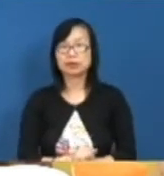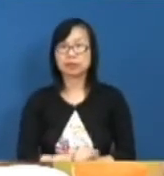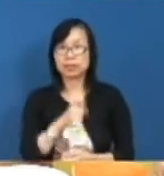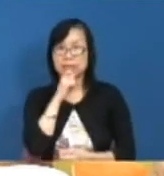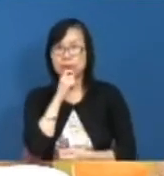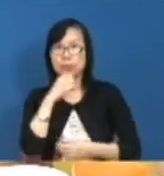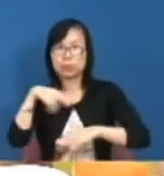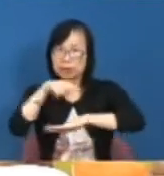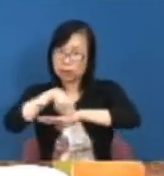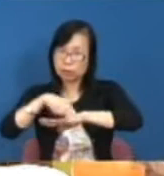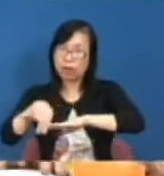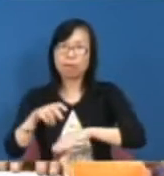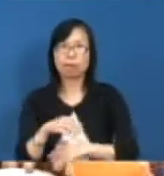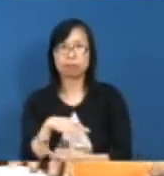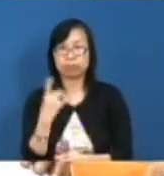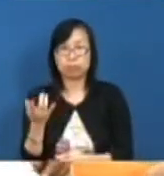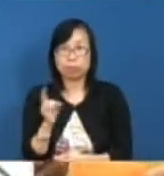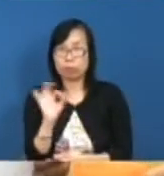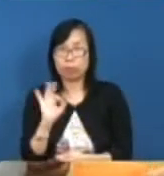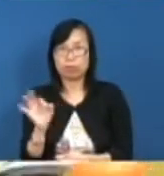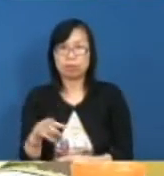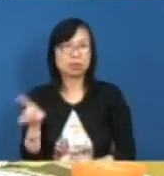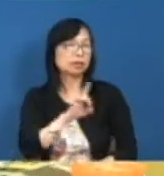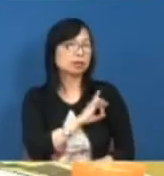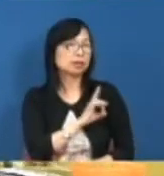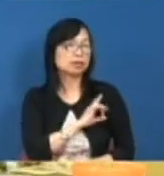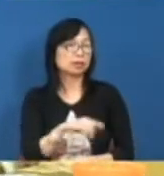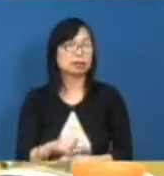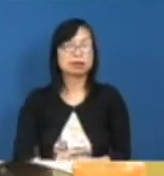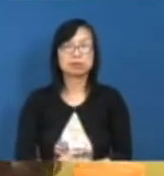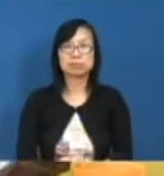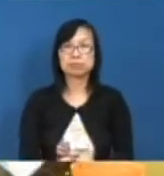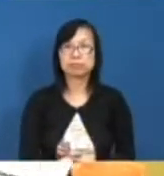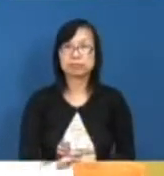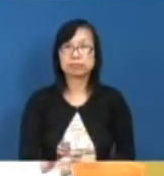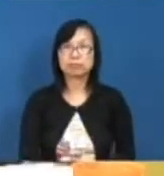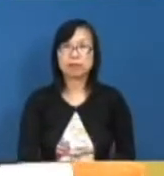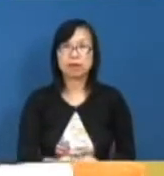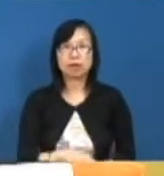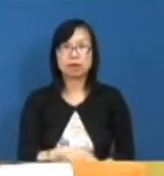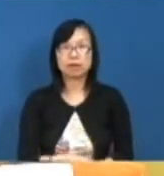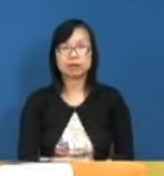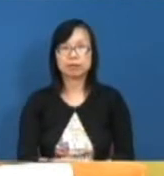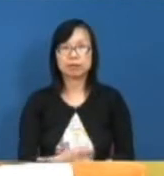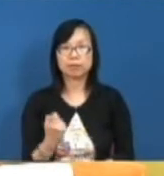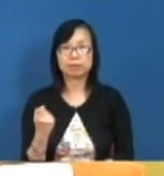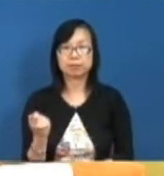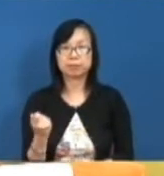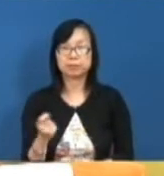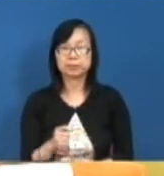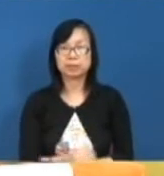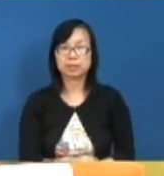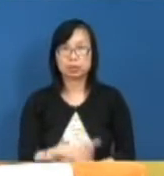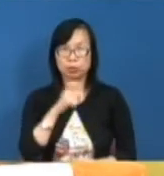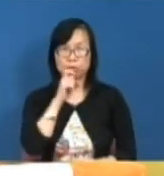計劃？冇啊嘛，係咪？我哋自發嘅，所以即係係冇得講嘅。咁好簡單。你